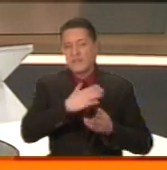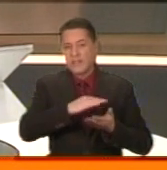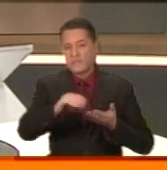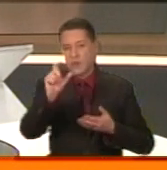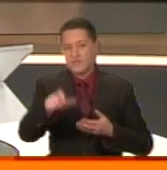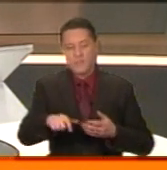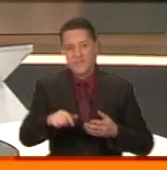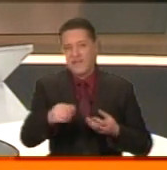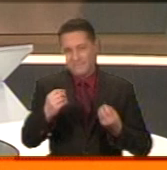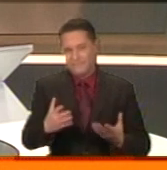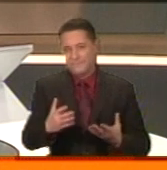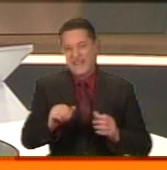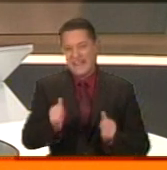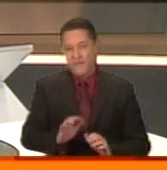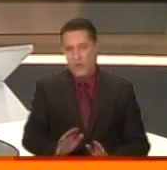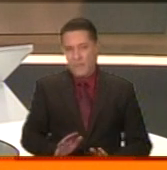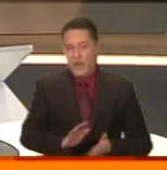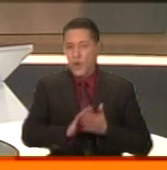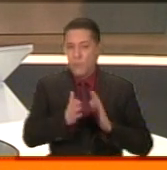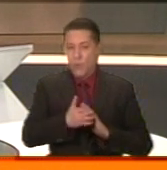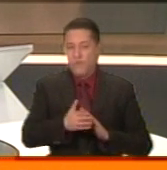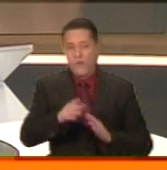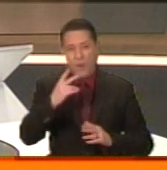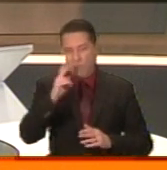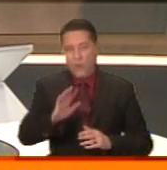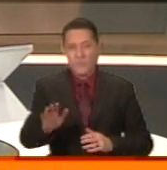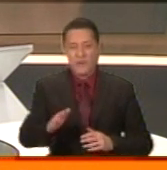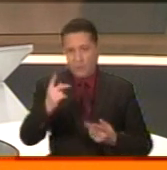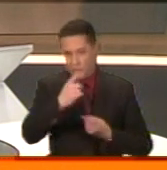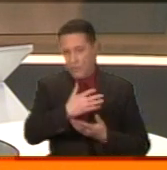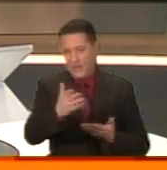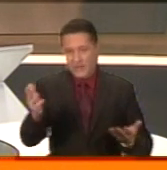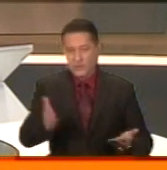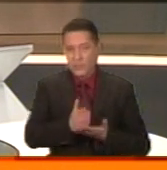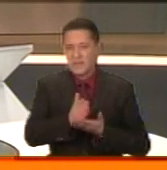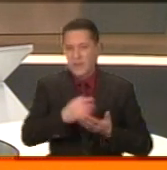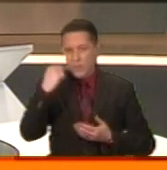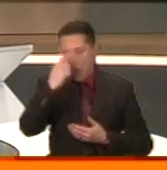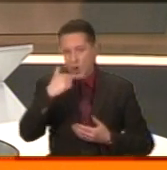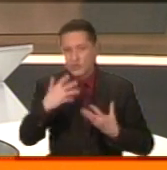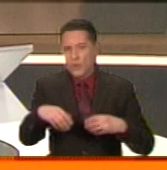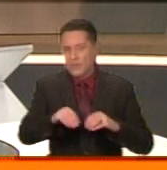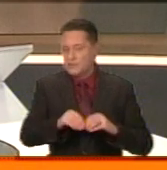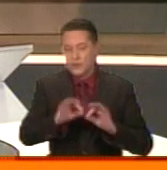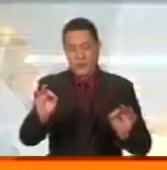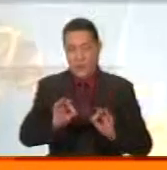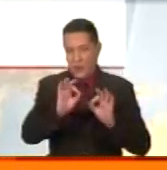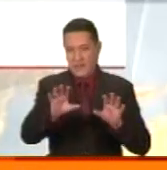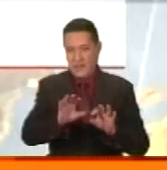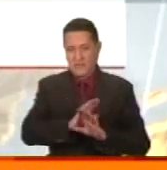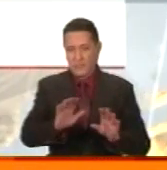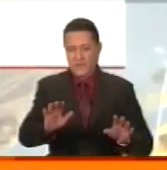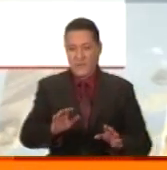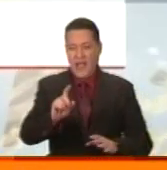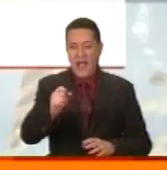за неформальних умов. Попри публічну посаду, так, про особисте вона ще ніколи не розповідала. Катя